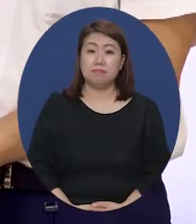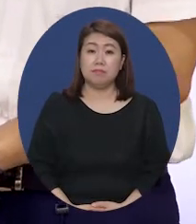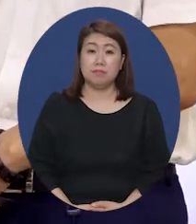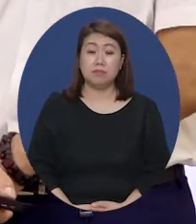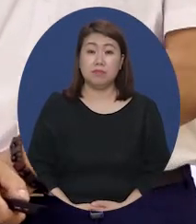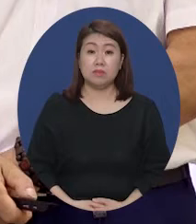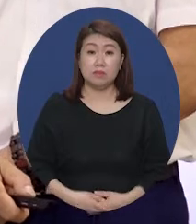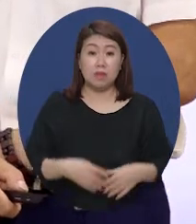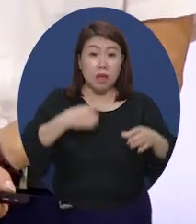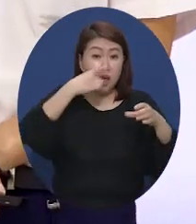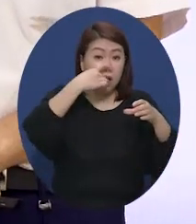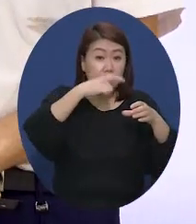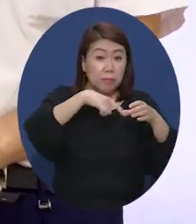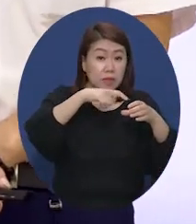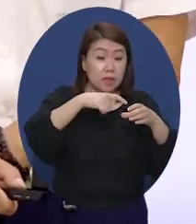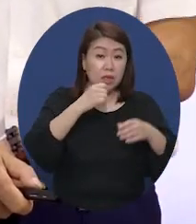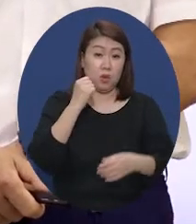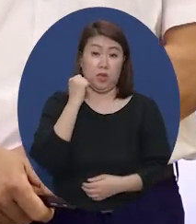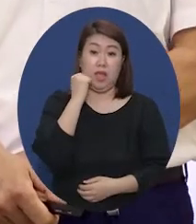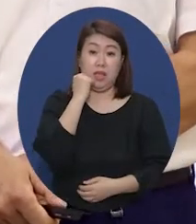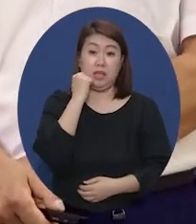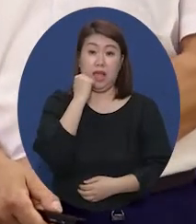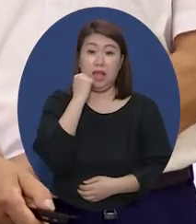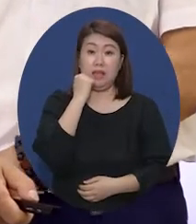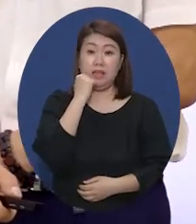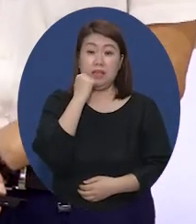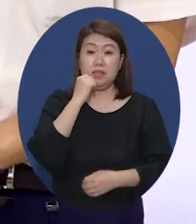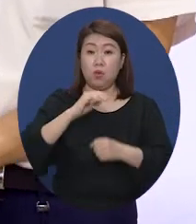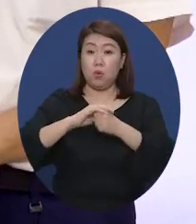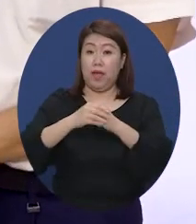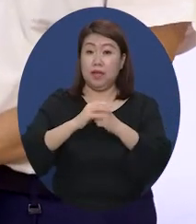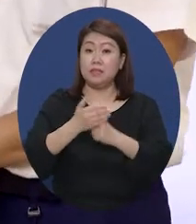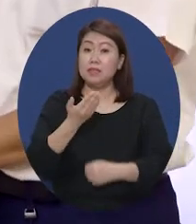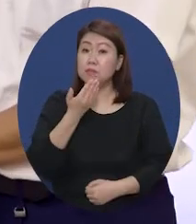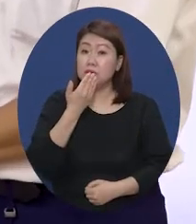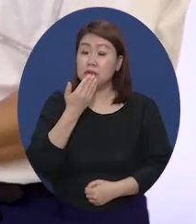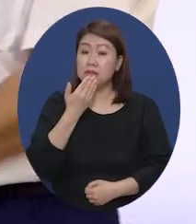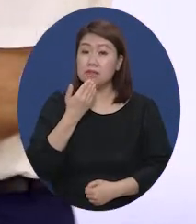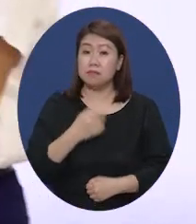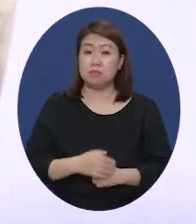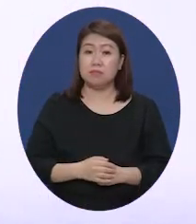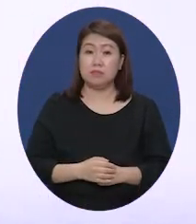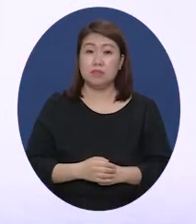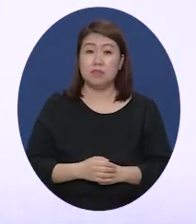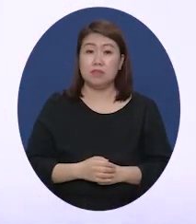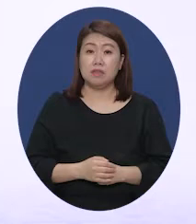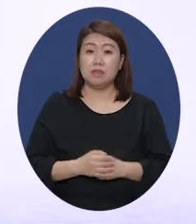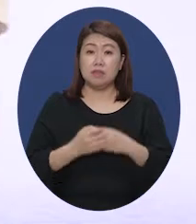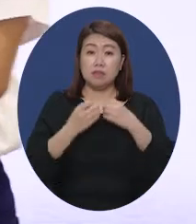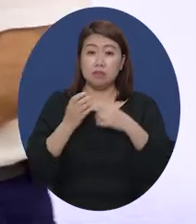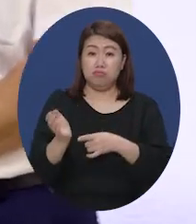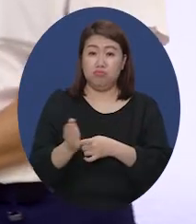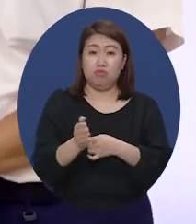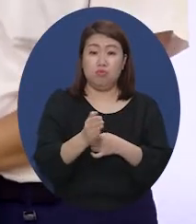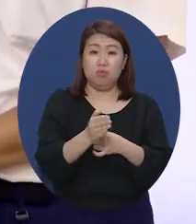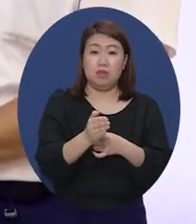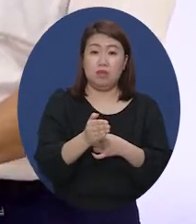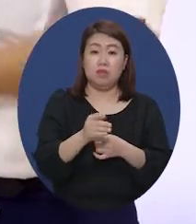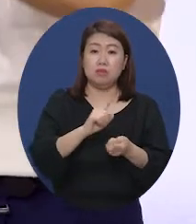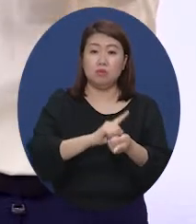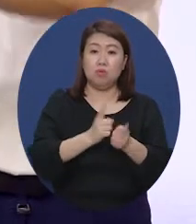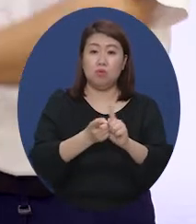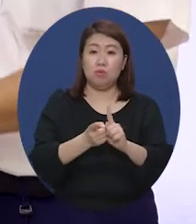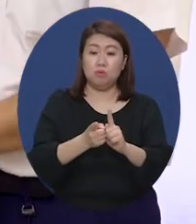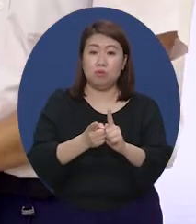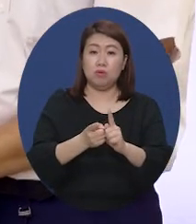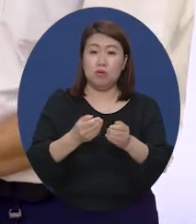또 이제 브라질 사람들은 아침에 보면 커피하고 비스켓하고 과일 정도를 먹습니다. 보면 이때는 또 신선한 생선 1kg 정도를 갖다 줘야 하고,